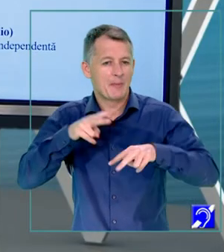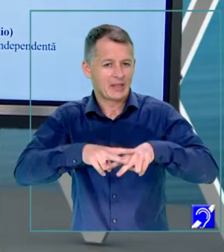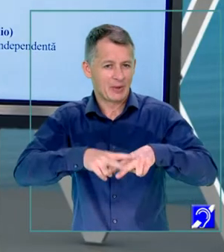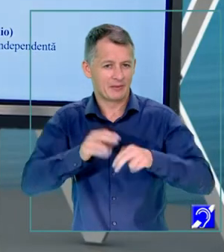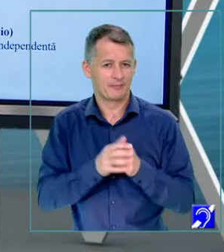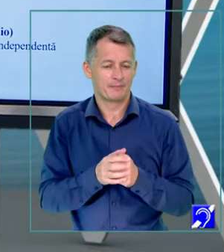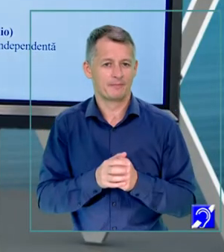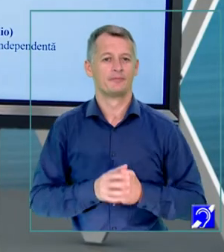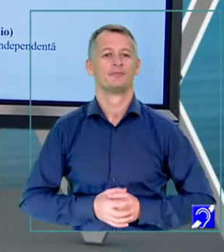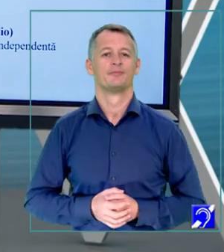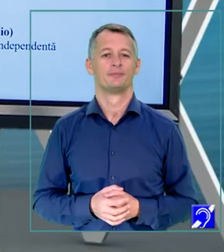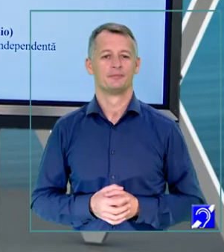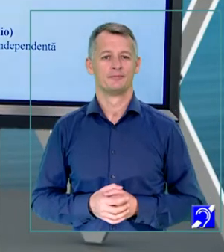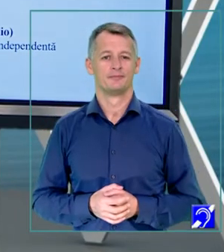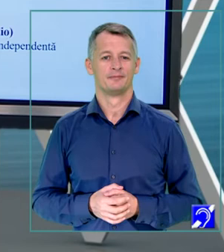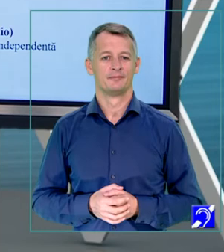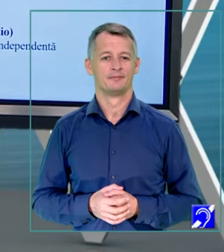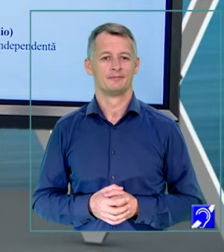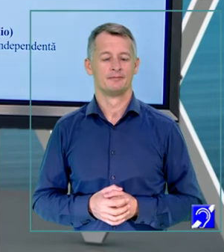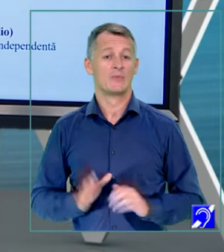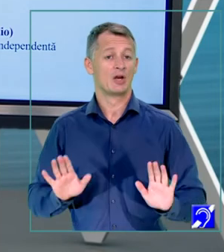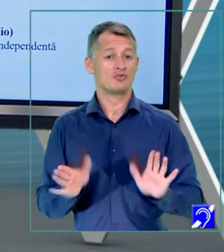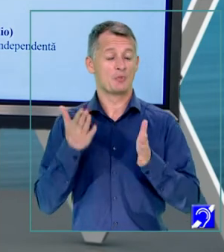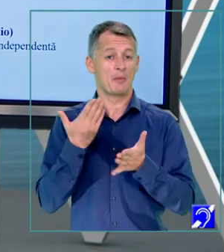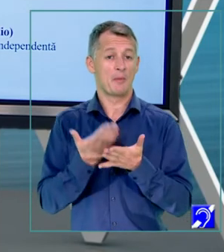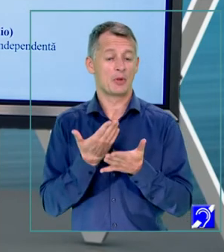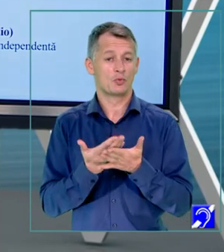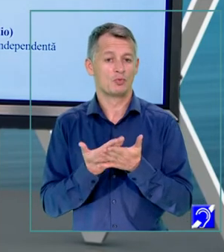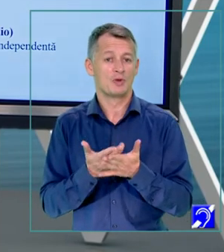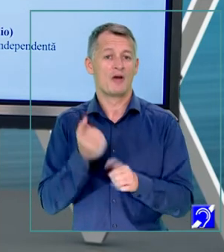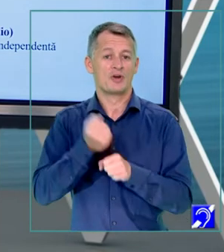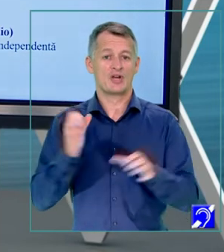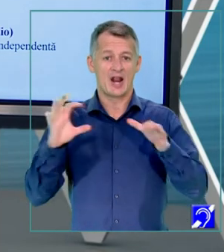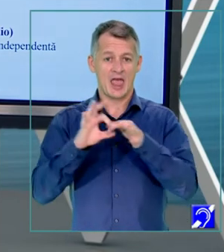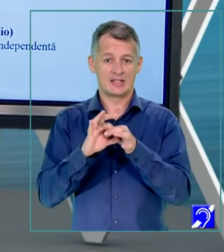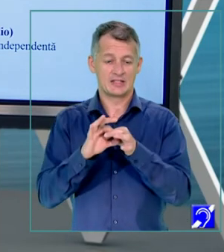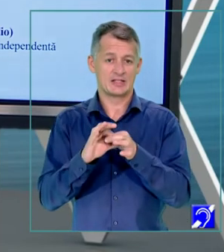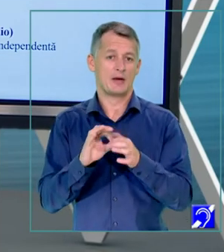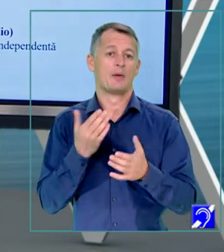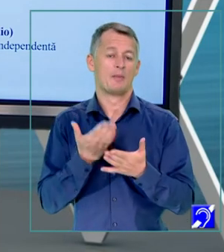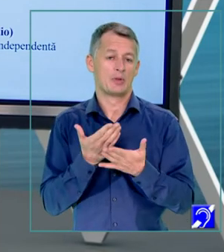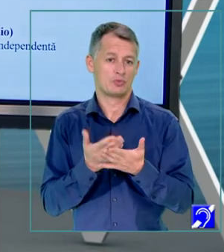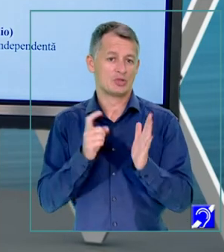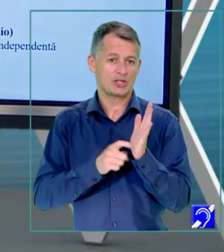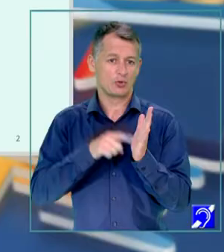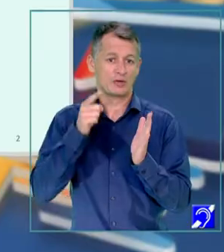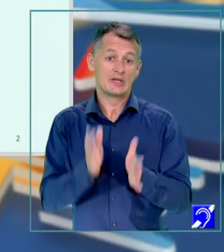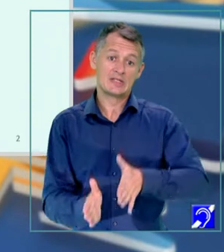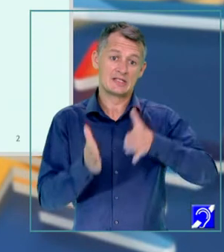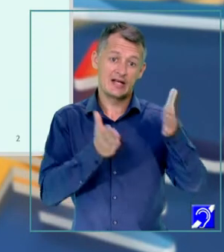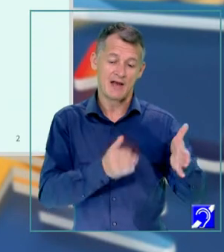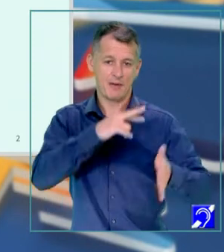zâmbește modelare matematică începem a apărut la în cuvinte relația sau funcția cerută de aici în stânga avem